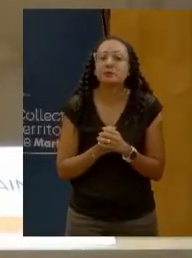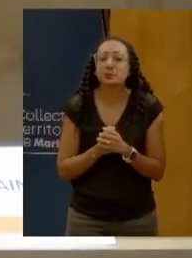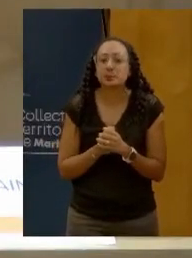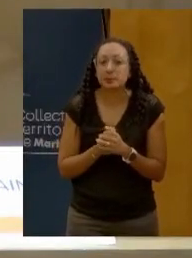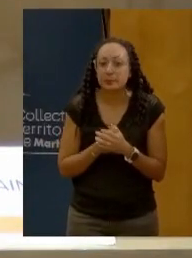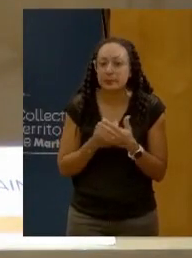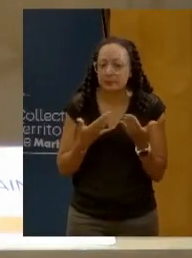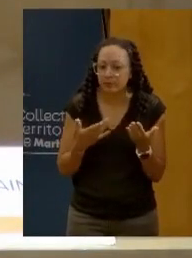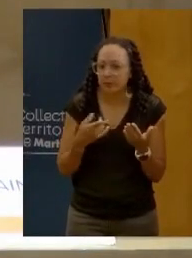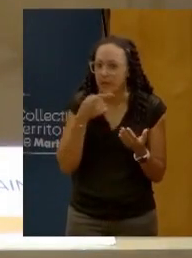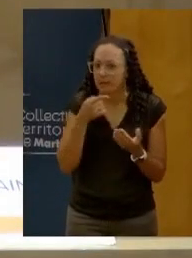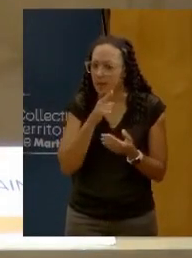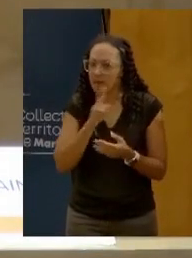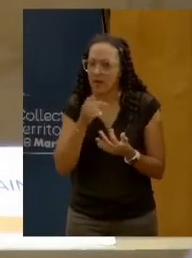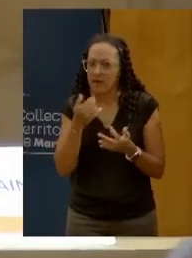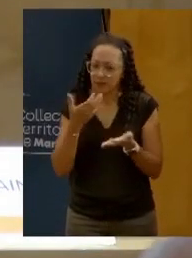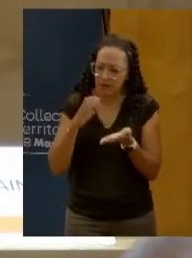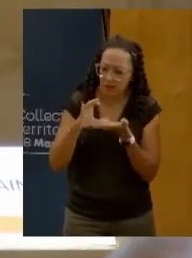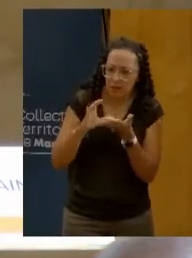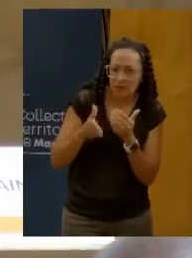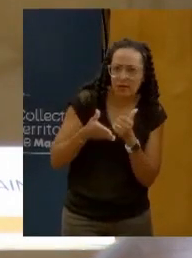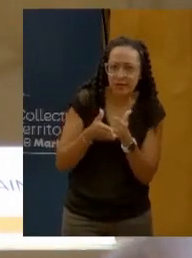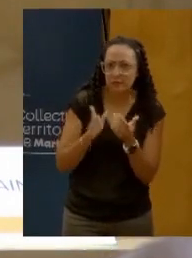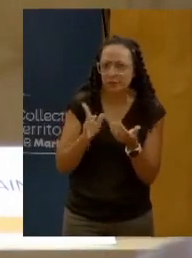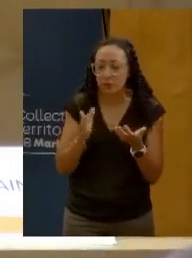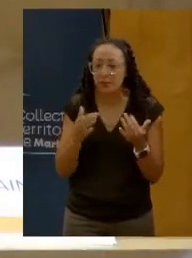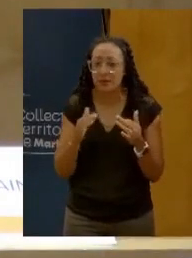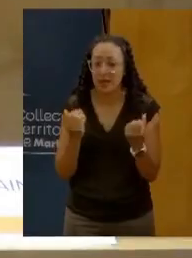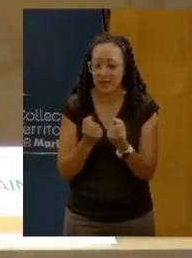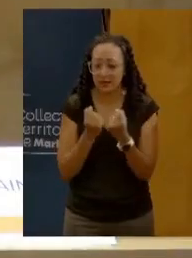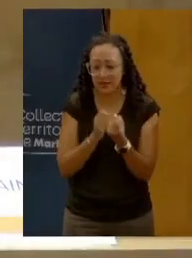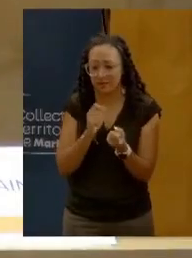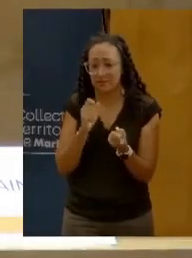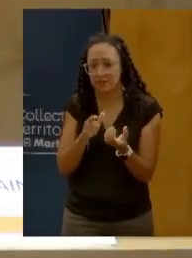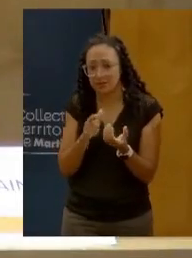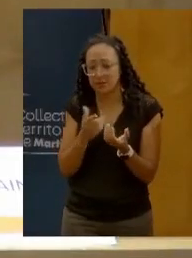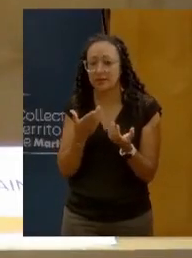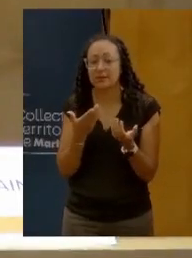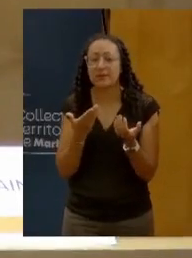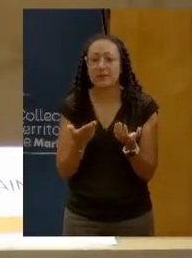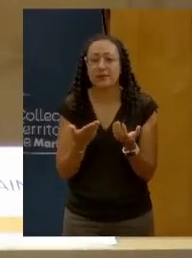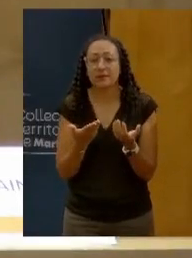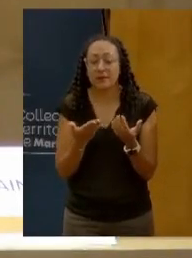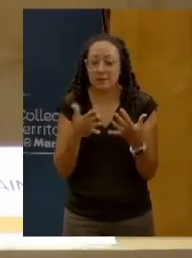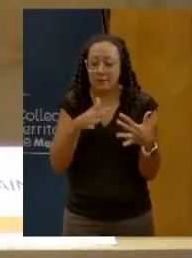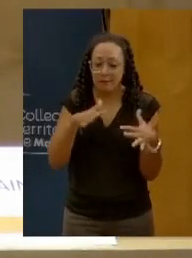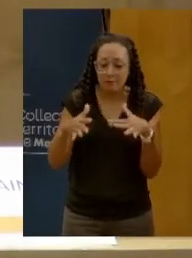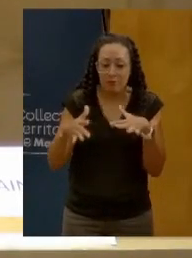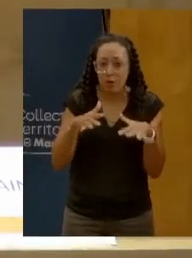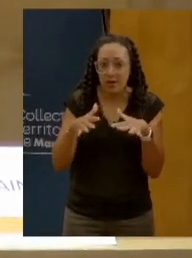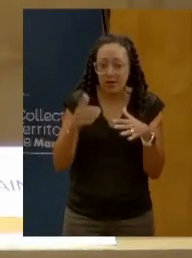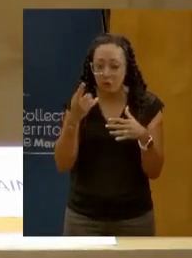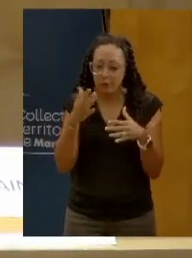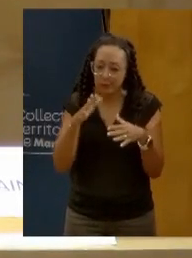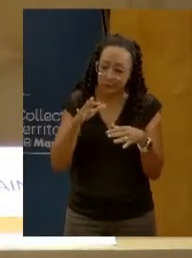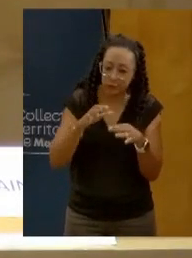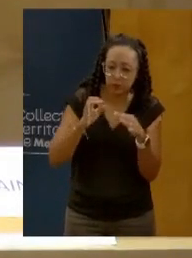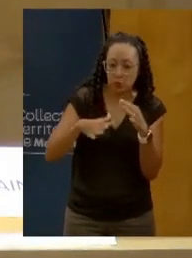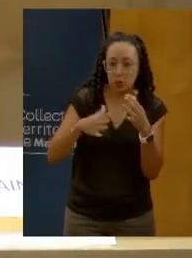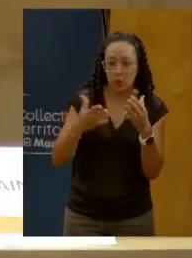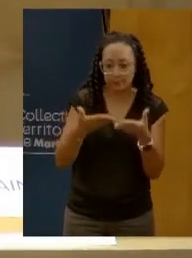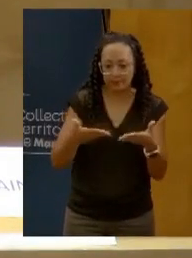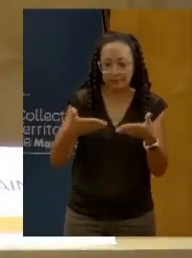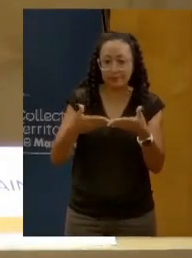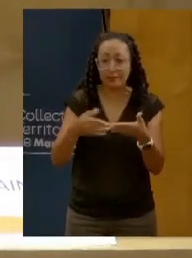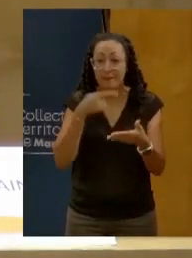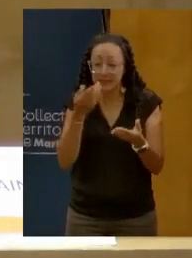faut donner avec rapidité. Peut-être ce sera une des méthodes, une des manières, un des moyens pour améliorer la situation. Je parle de la